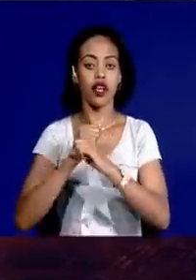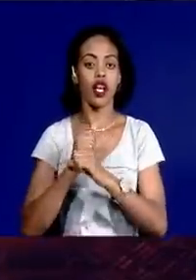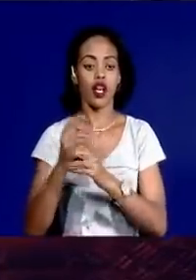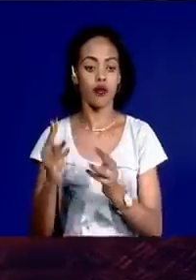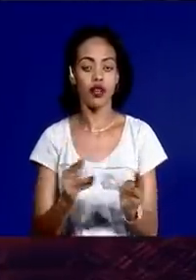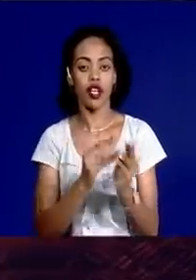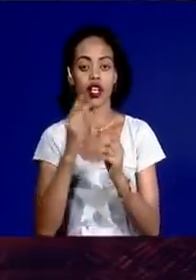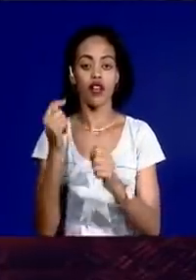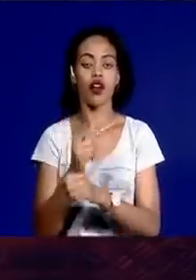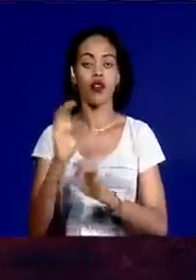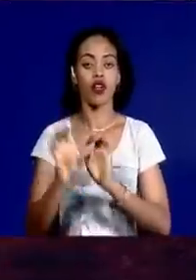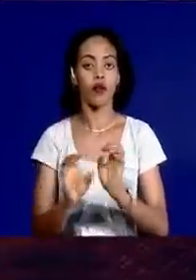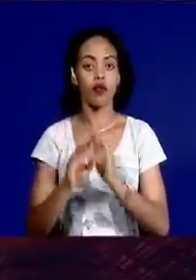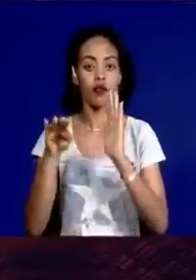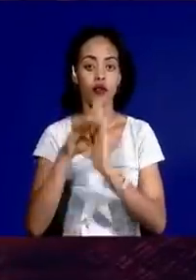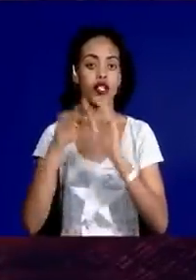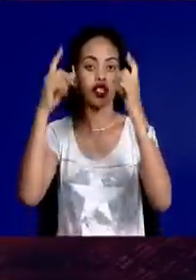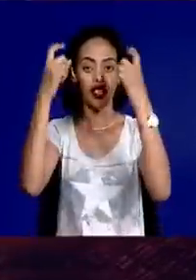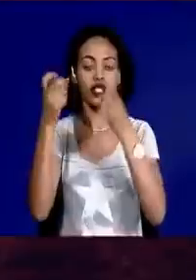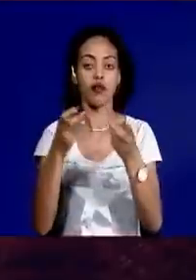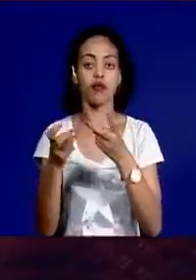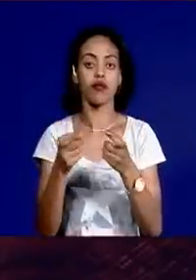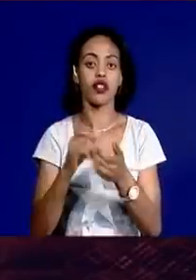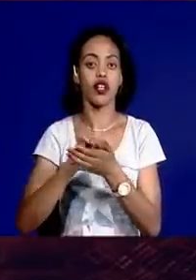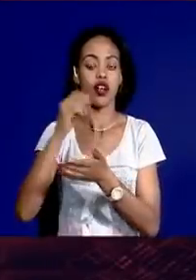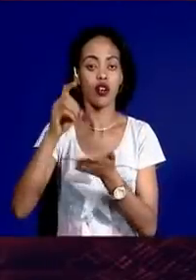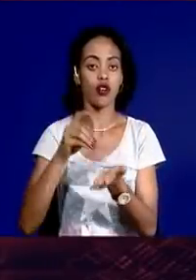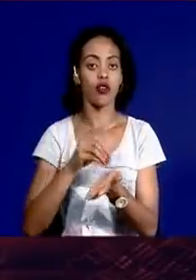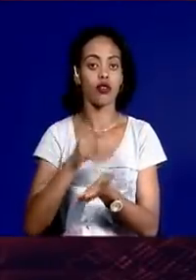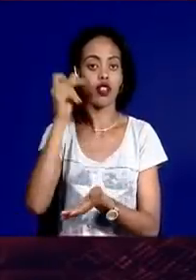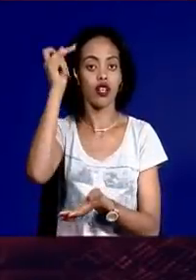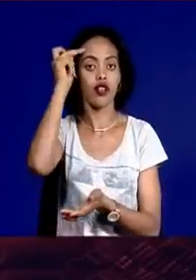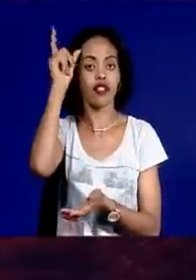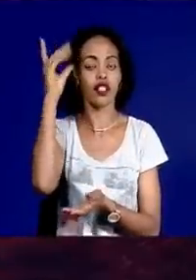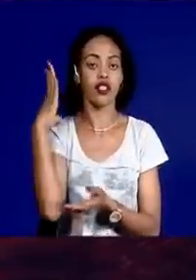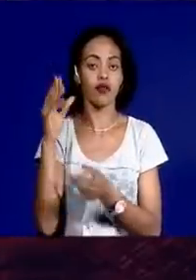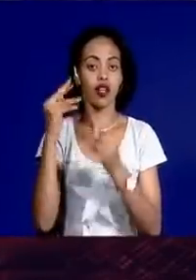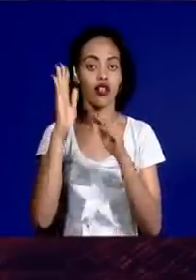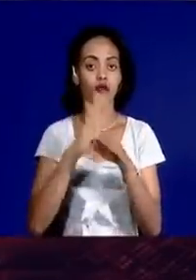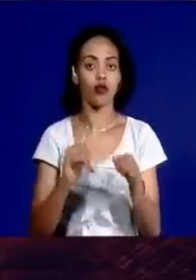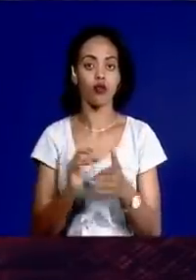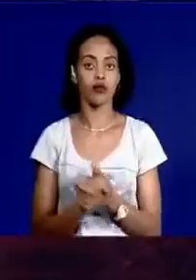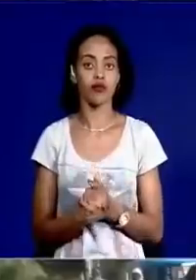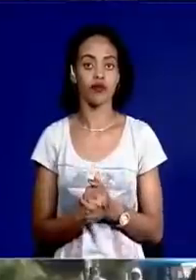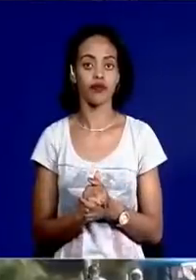قدتات تقبارو كقبرن مكتر اسم محدار تقرأي دكتور دبرتين غور مكايل تصويعهم